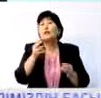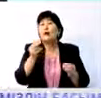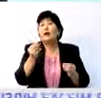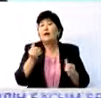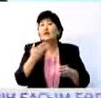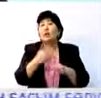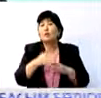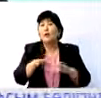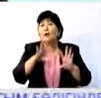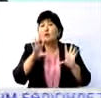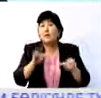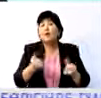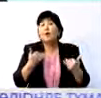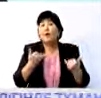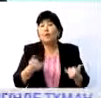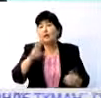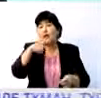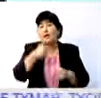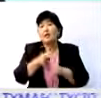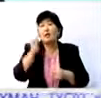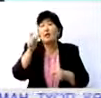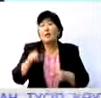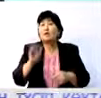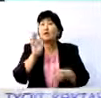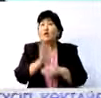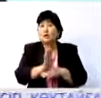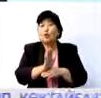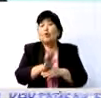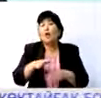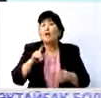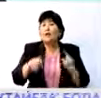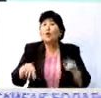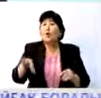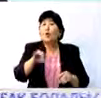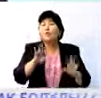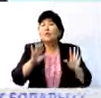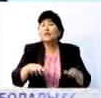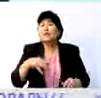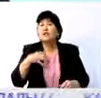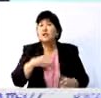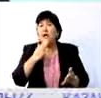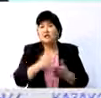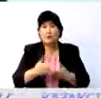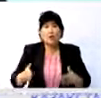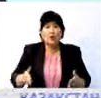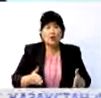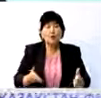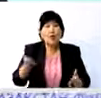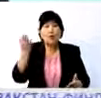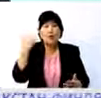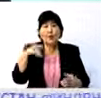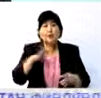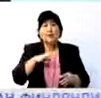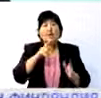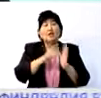бөлінген. Жалпы осы елбасының жолдауы шеңберінде, егер облыстардағы жергілікті маңызы бар жолдарға бұрынғы кездері